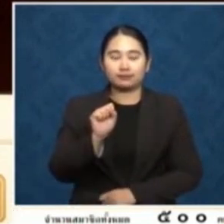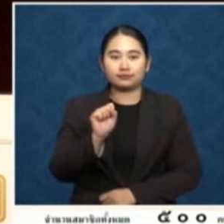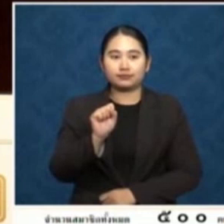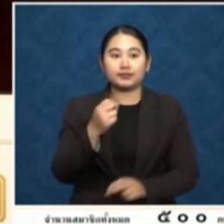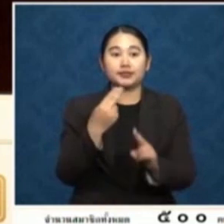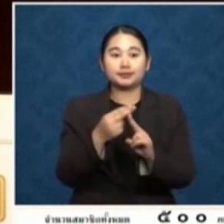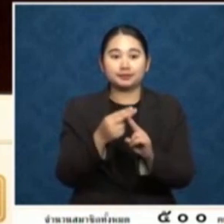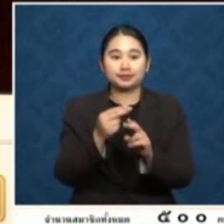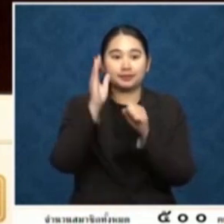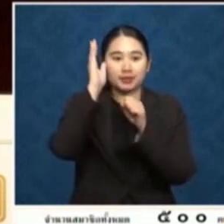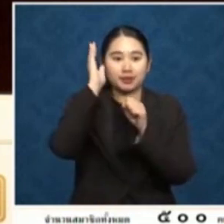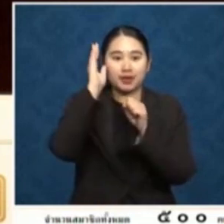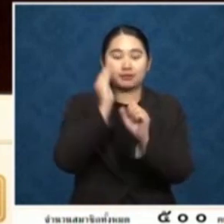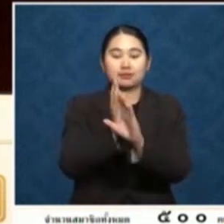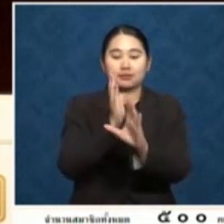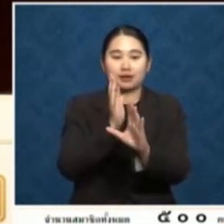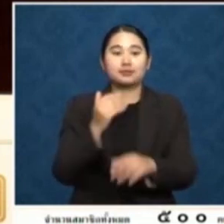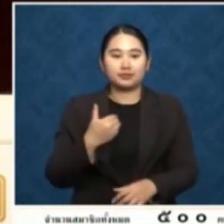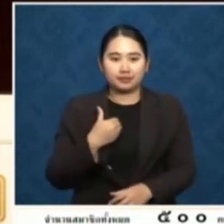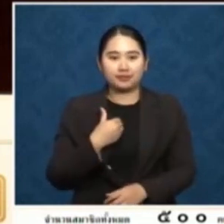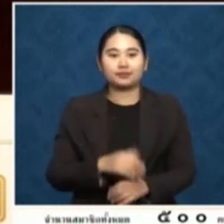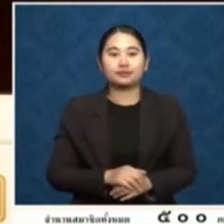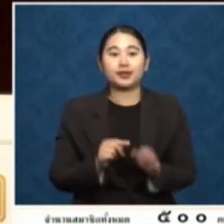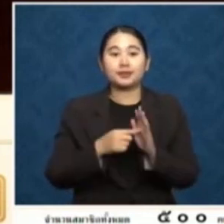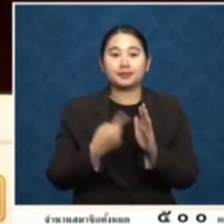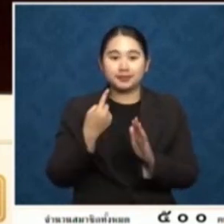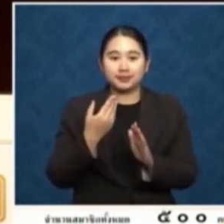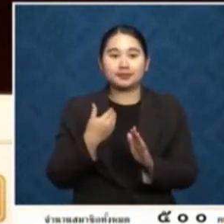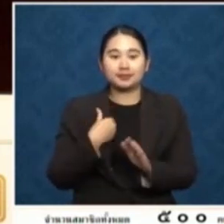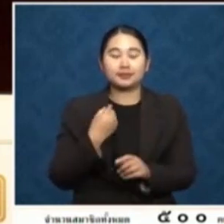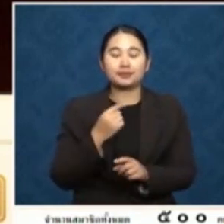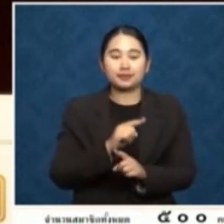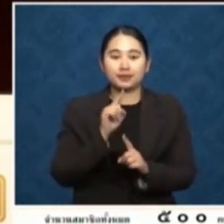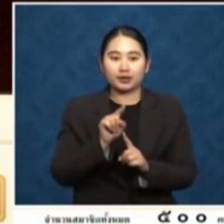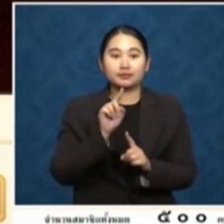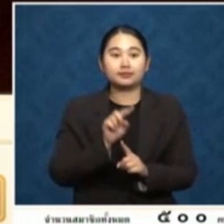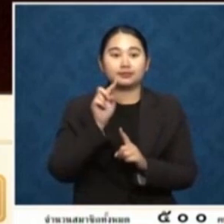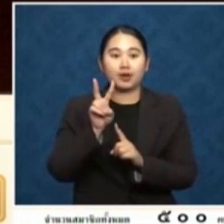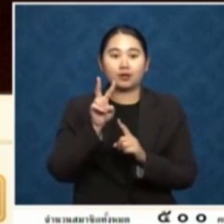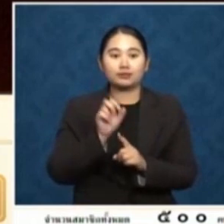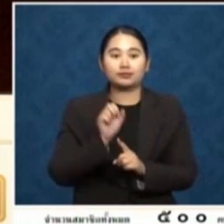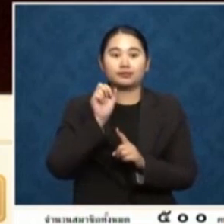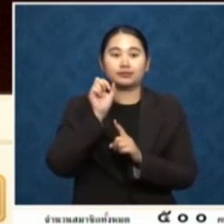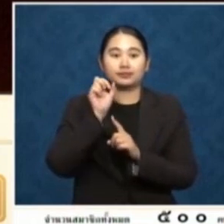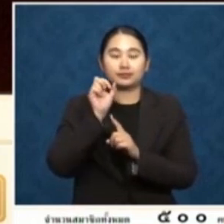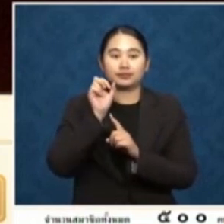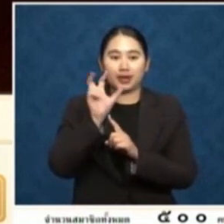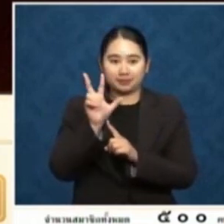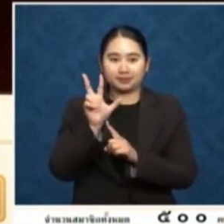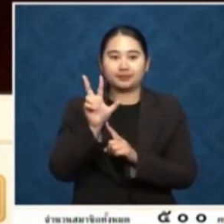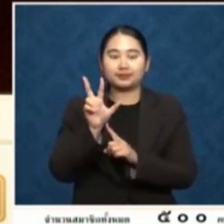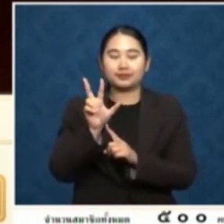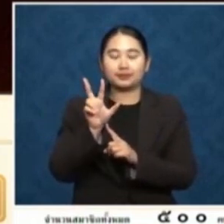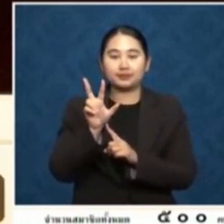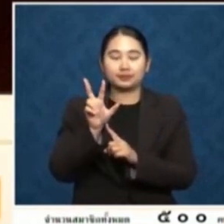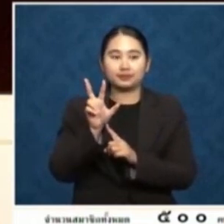เข้าชื่ออภิปรายนะครับท่านแรกท่านธีรชัยแสนแก้วท่านที่สองท่านถากร